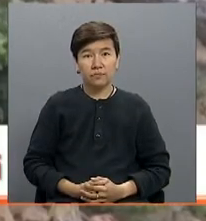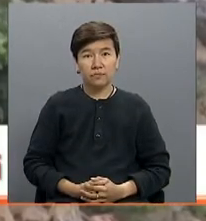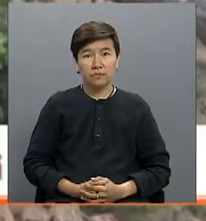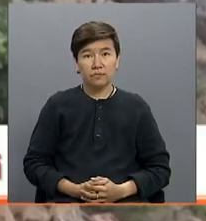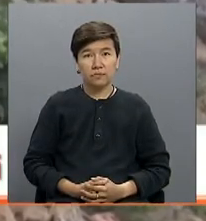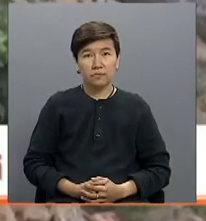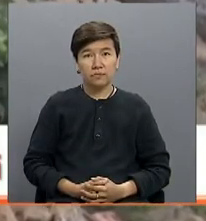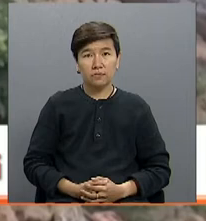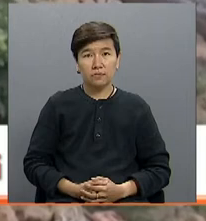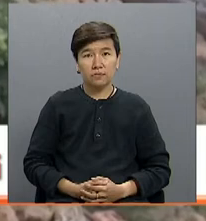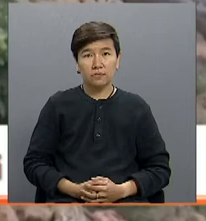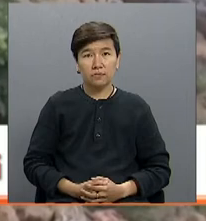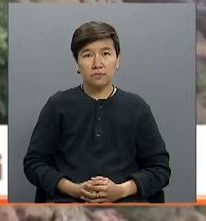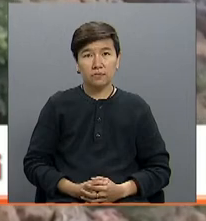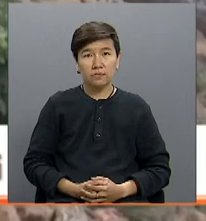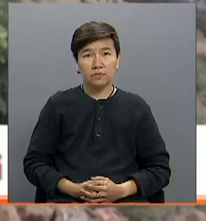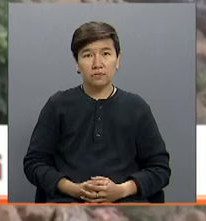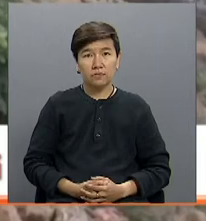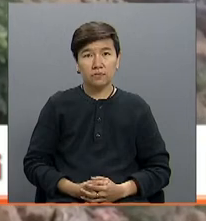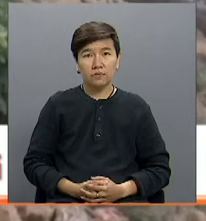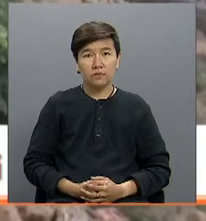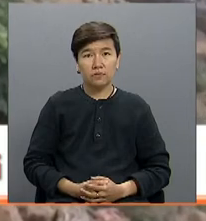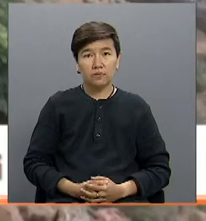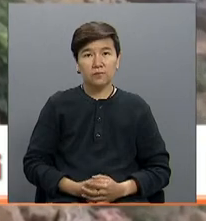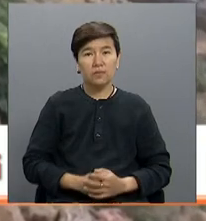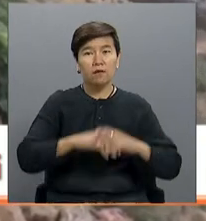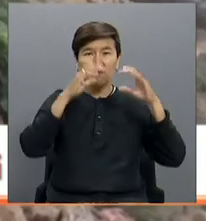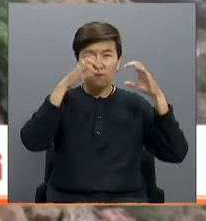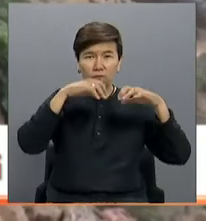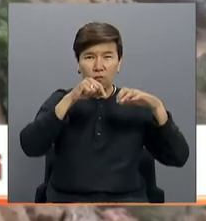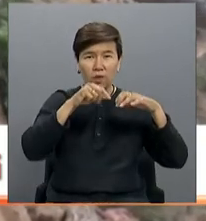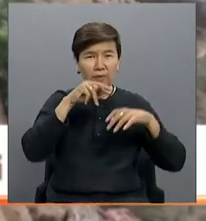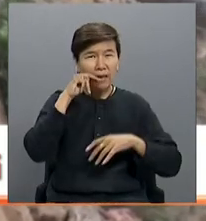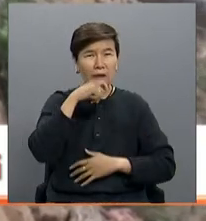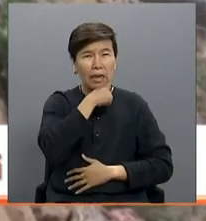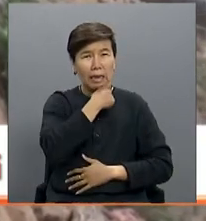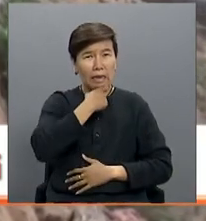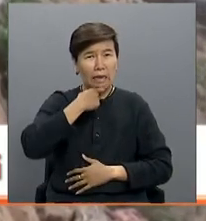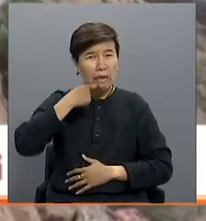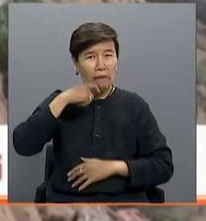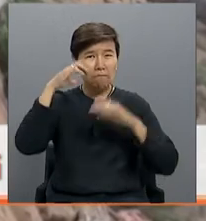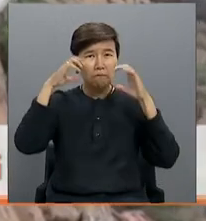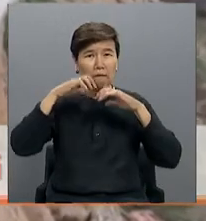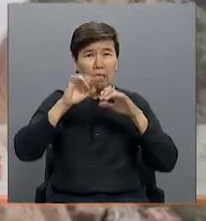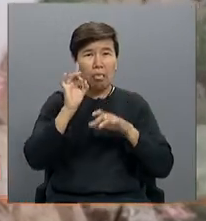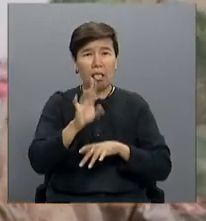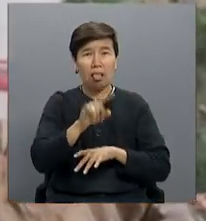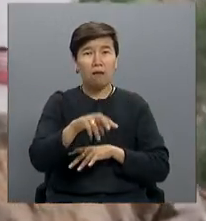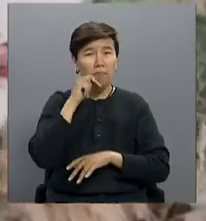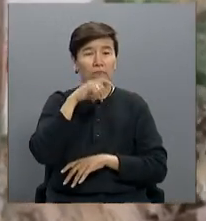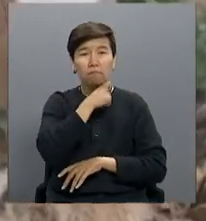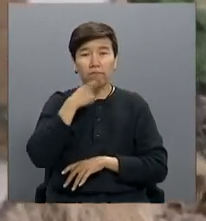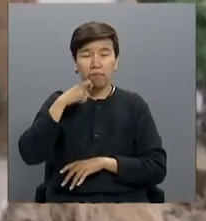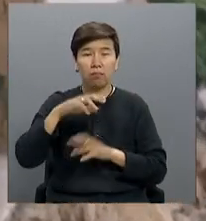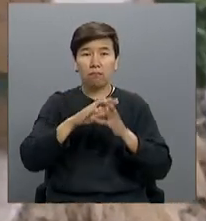ล้ที่นี่เสียนั่นด้วยคนตกเสื้อเดียวเป็นเรื่องนะใส่แห้งๆนี่ แม่หน ู หาหนูอยากแล้วมัน สุดก็นี่ลงแค่แล้วตัวนี้กว้